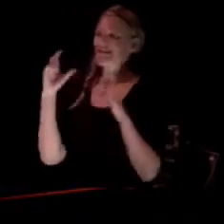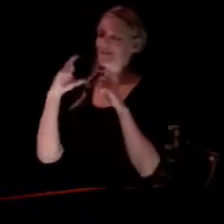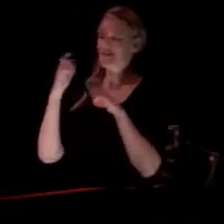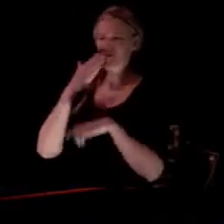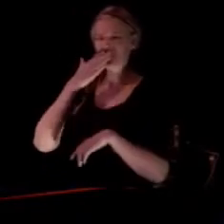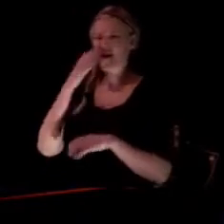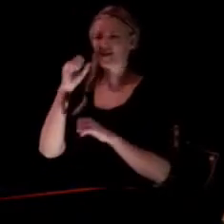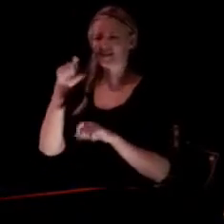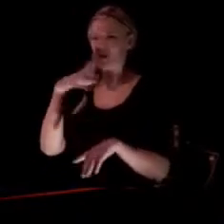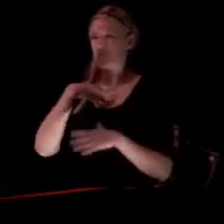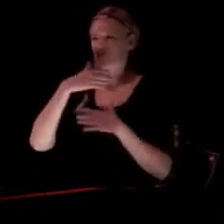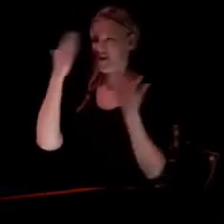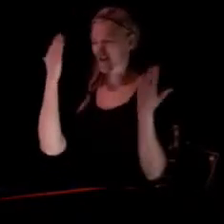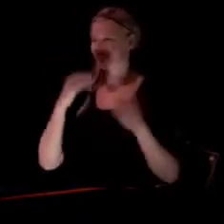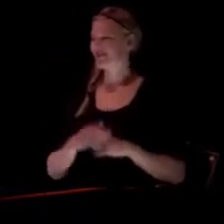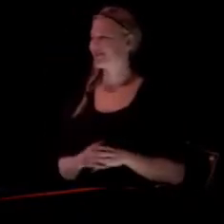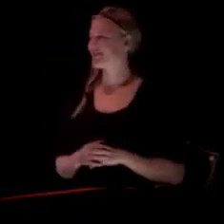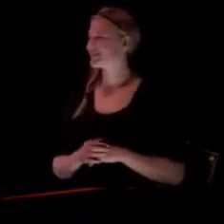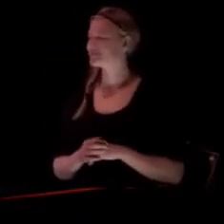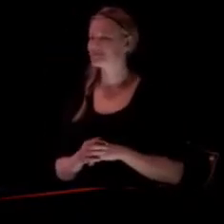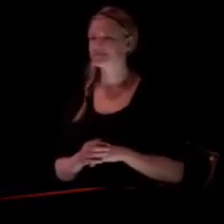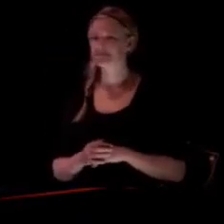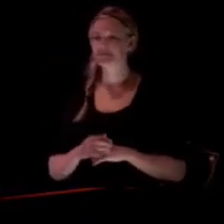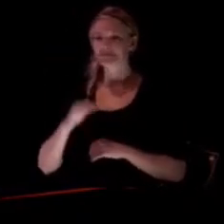det en god start på dagen.